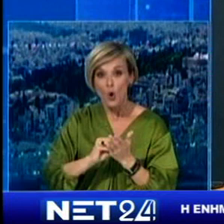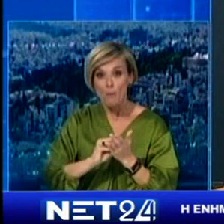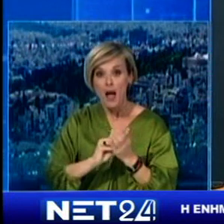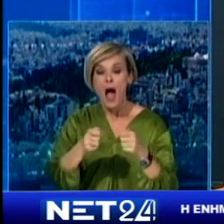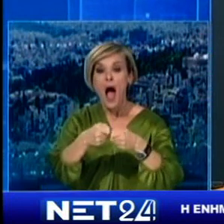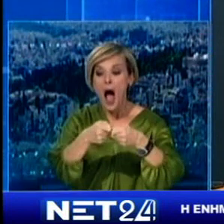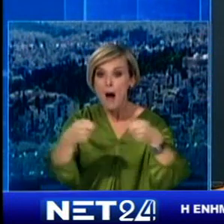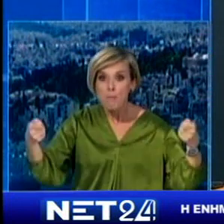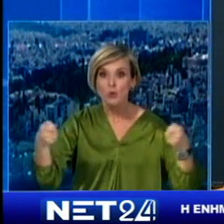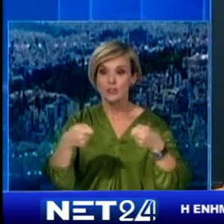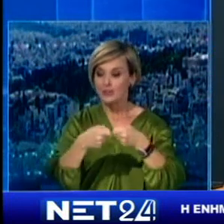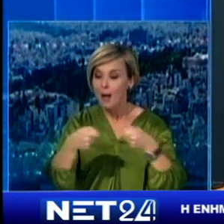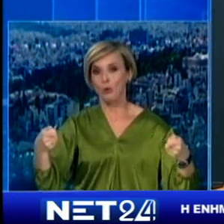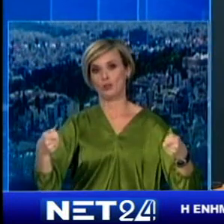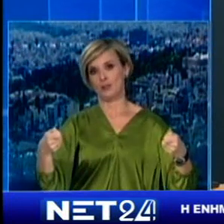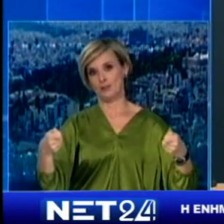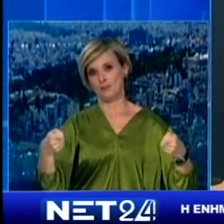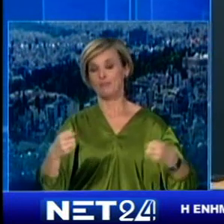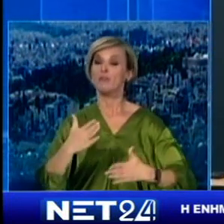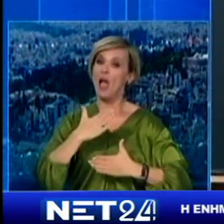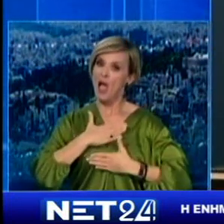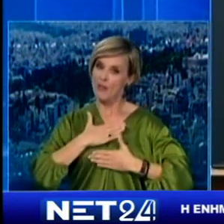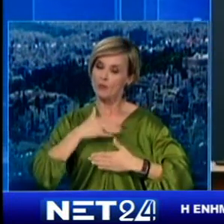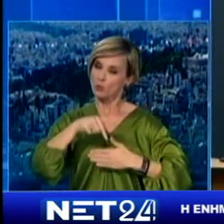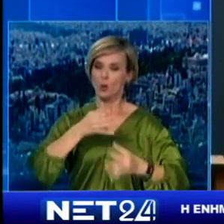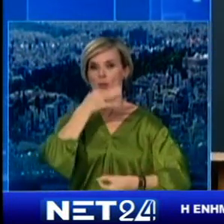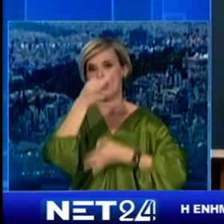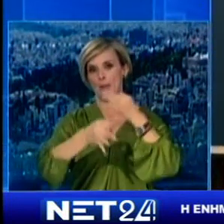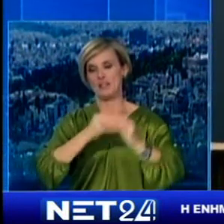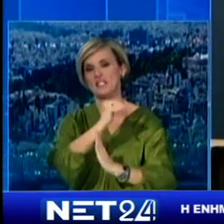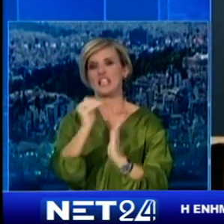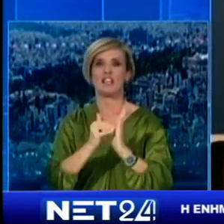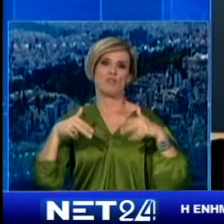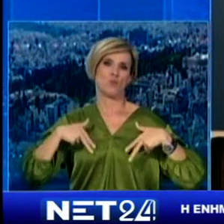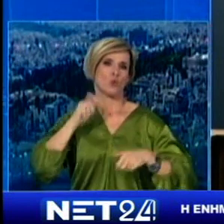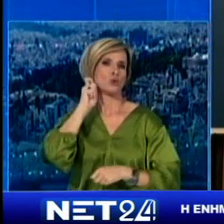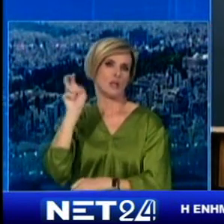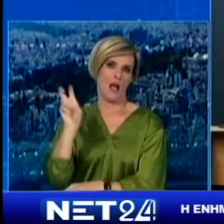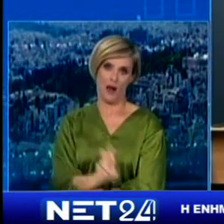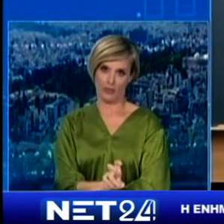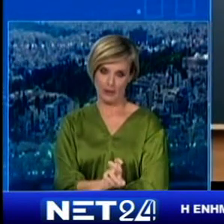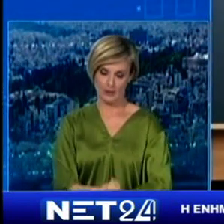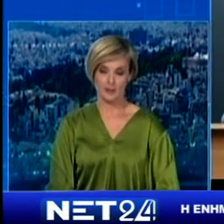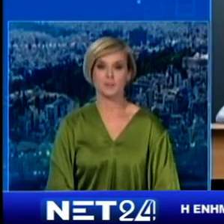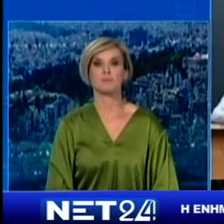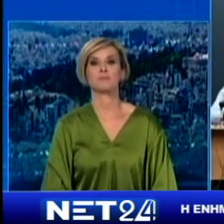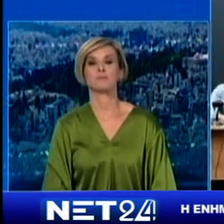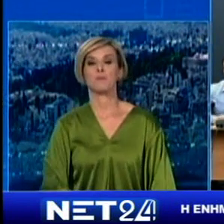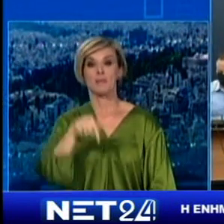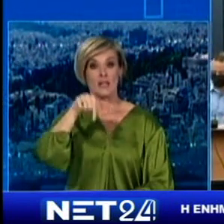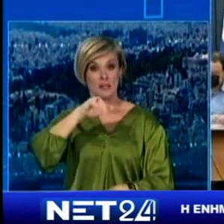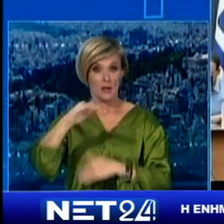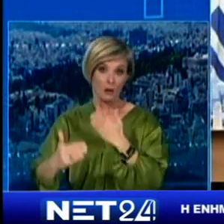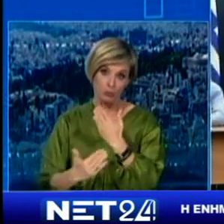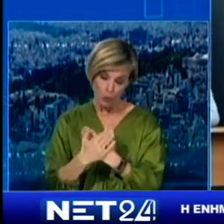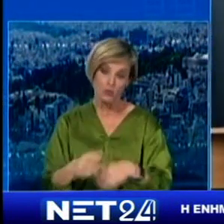είμαι διαθέσιμο στο τέλος για ερωτήσεις. Ευχαριστούμε, κύριε καθηγητά. Το λόγο έχει ο κύριος Χαρδαλιάς. Καλησπέρα σας από την Πολιτική Προστασία. Από σήμερα το πρωί, όπως